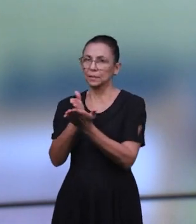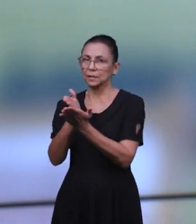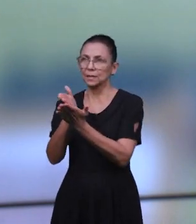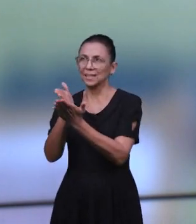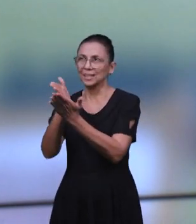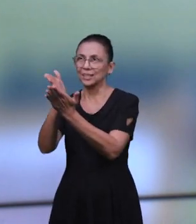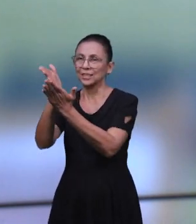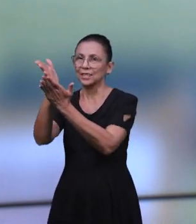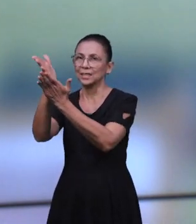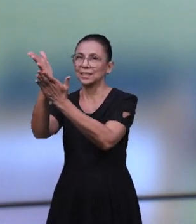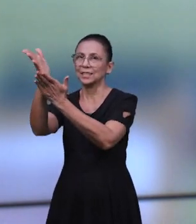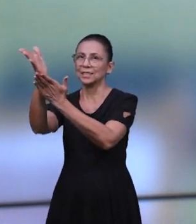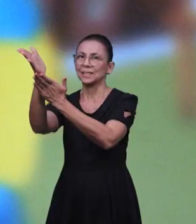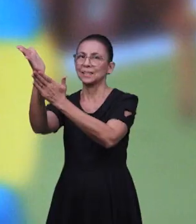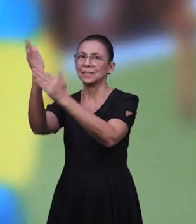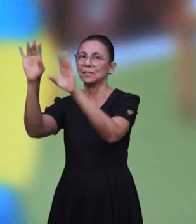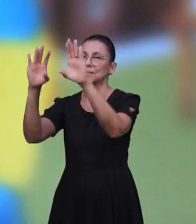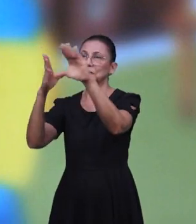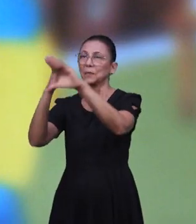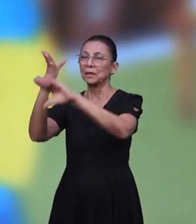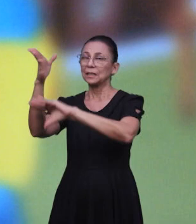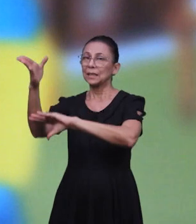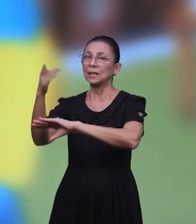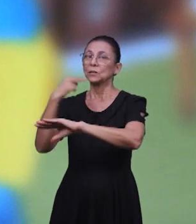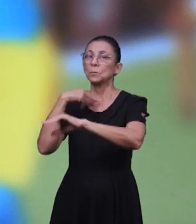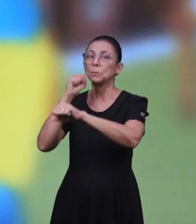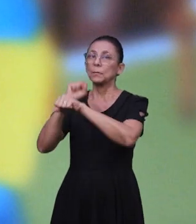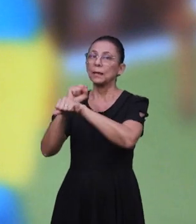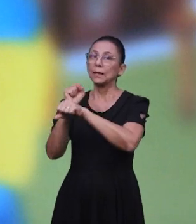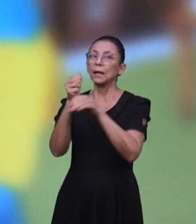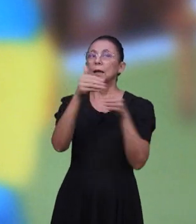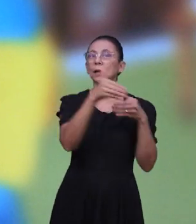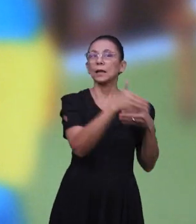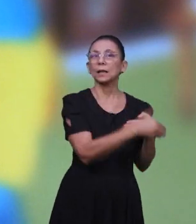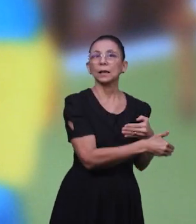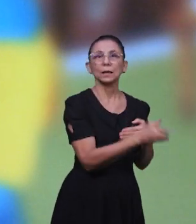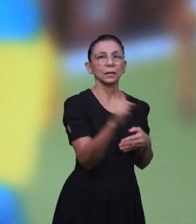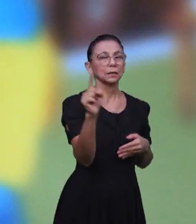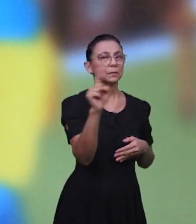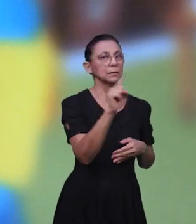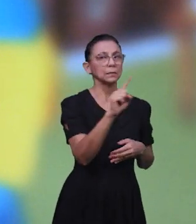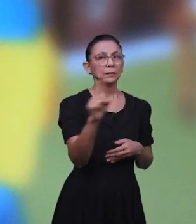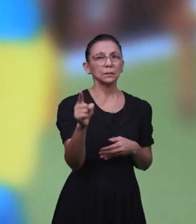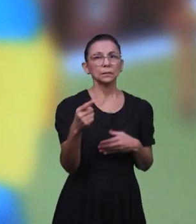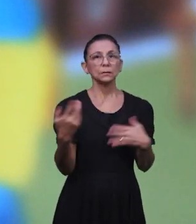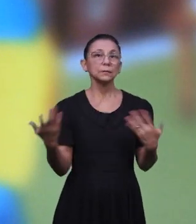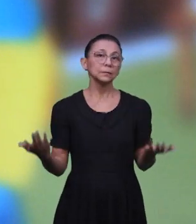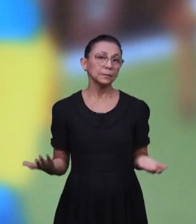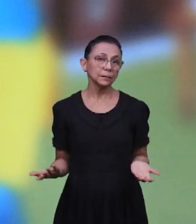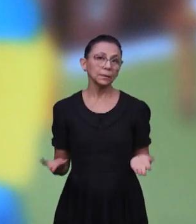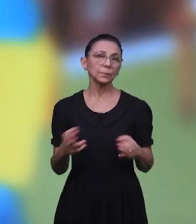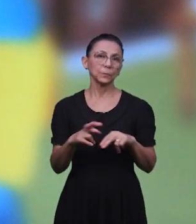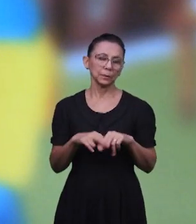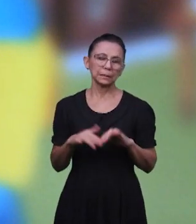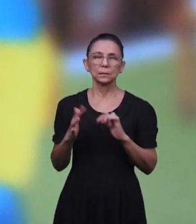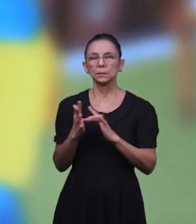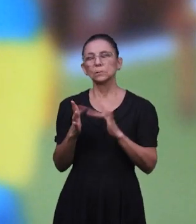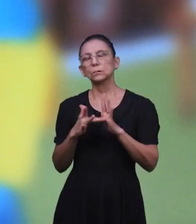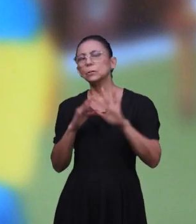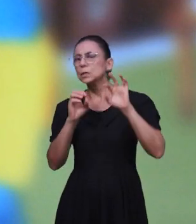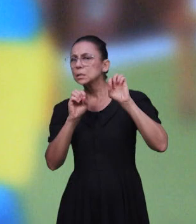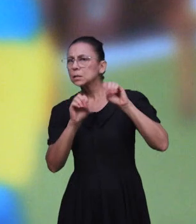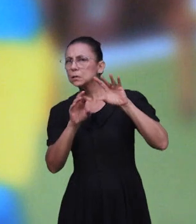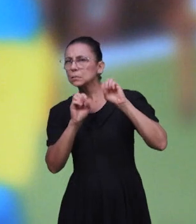destination, qui est l'éternité. Et c'est exactement pour cela que Jésus nous a